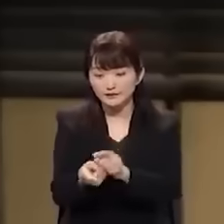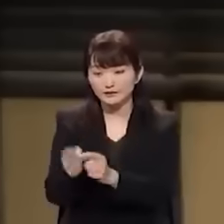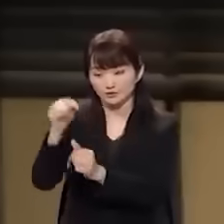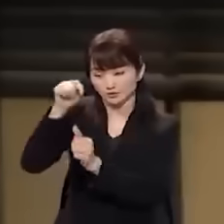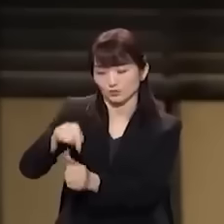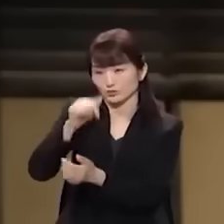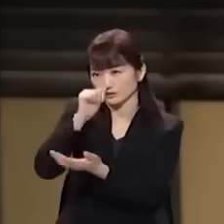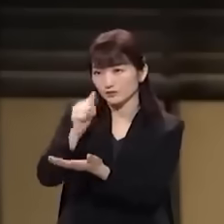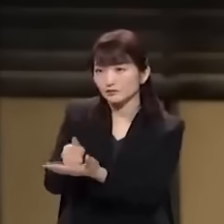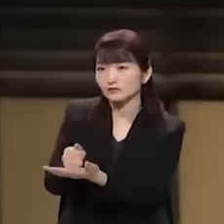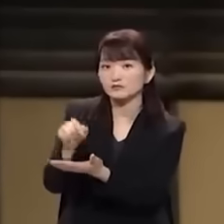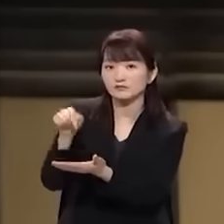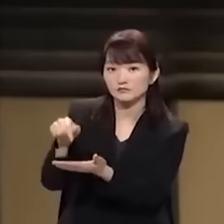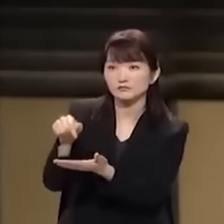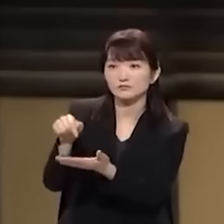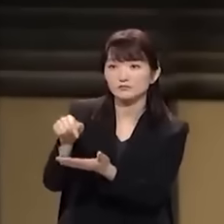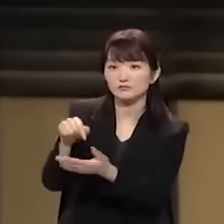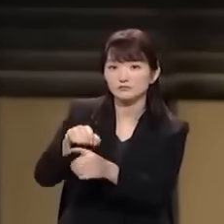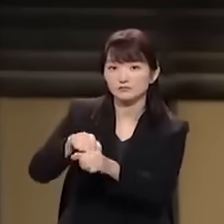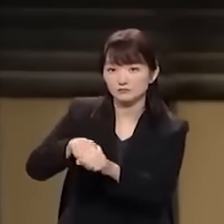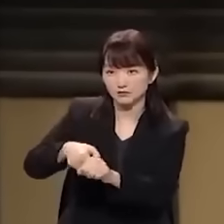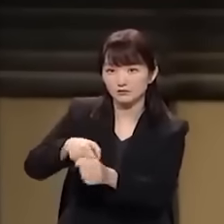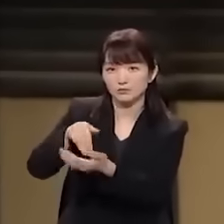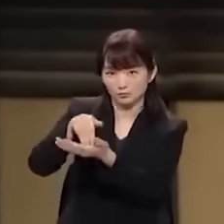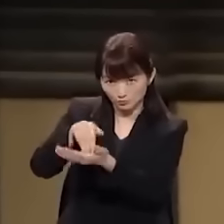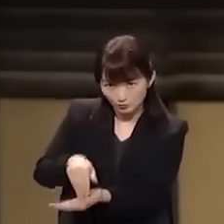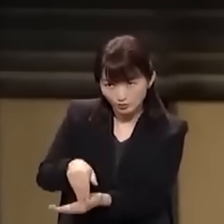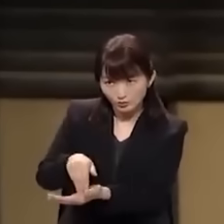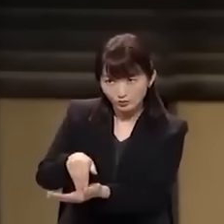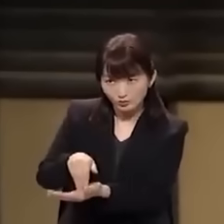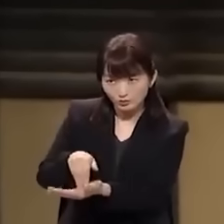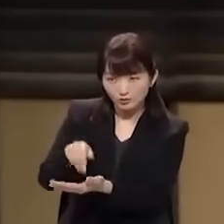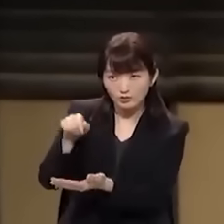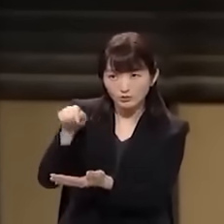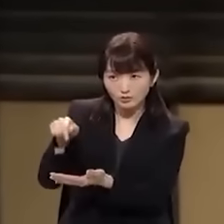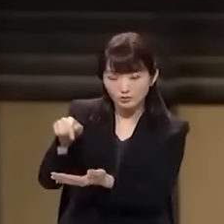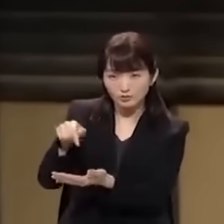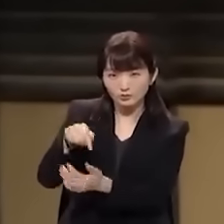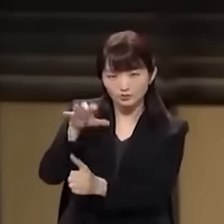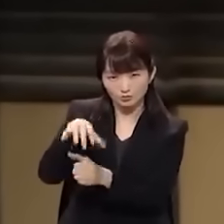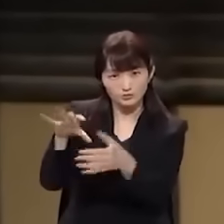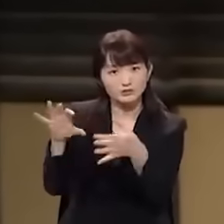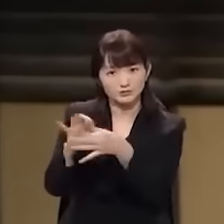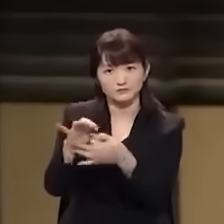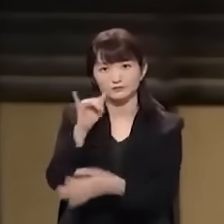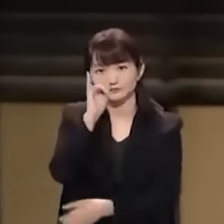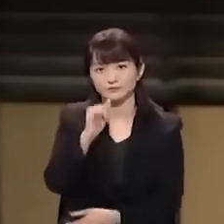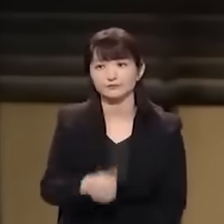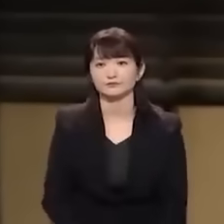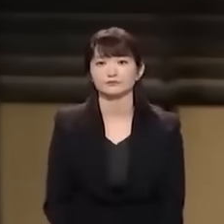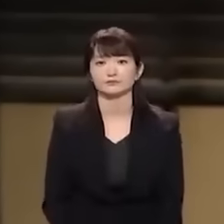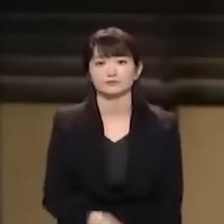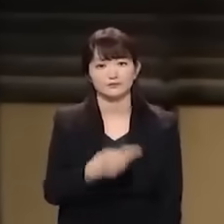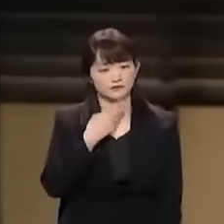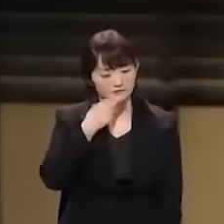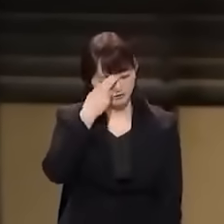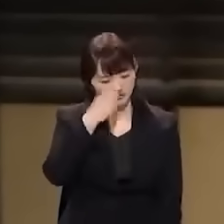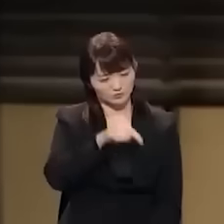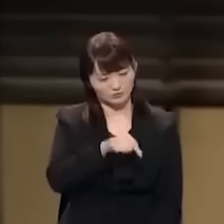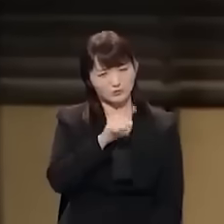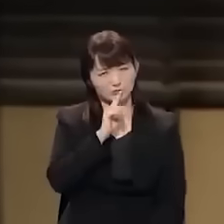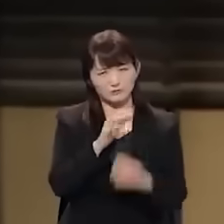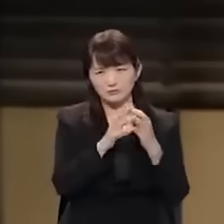되면 그렇다면 좀 더 처벌이 중요해진다 또 그런 것들이 구속과 연관성이 있을 것 같은데 술 부분도 좀 문제가